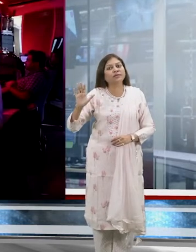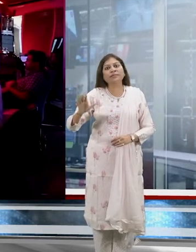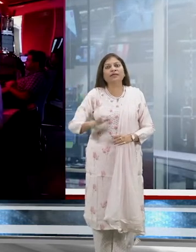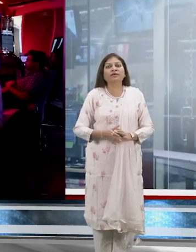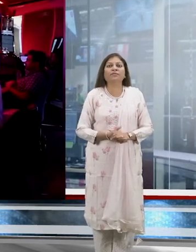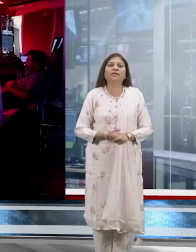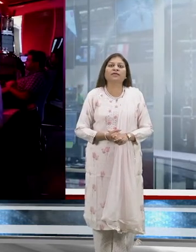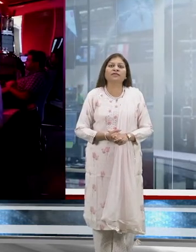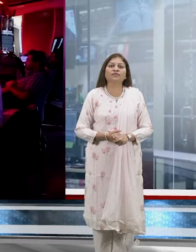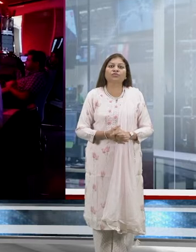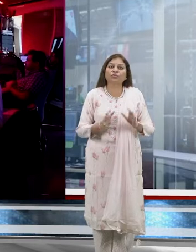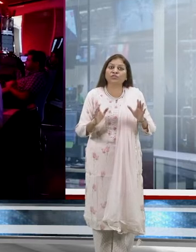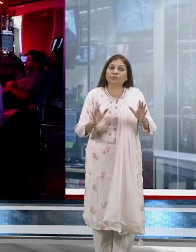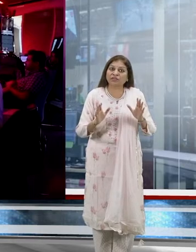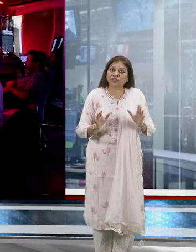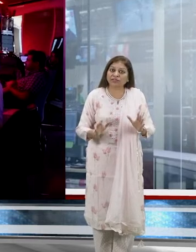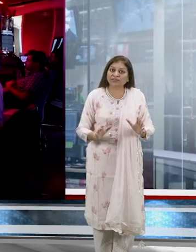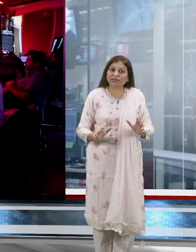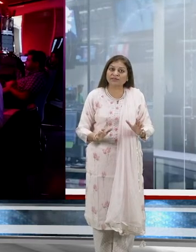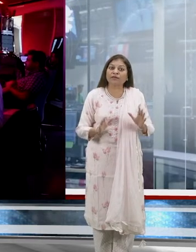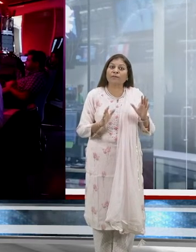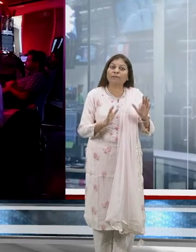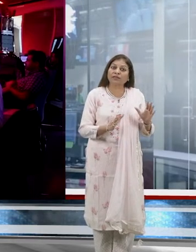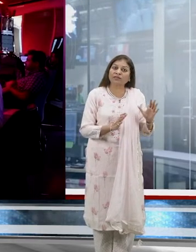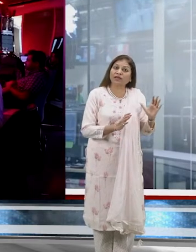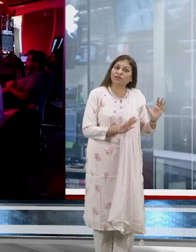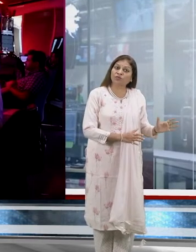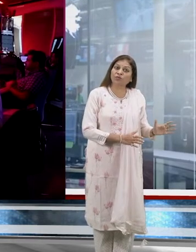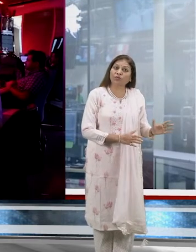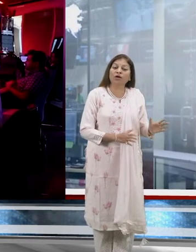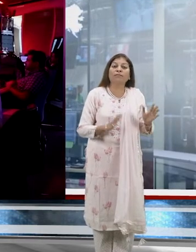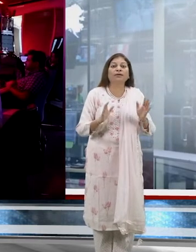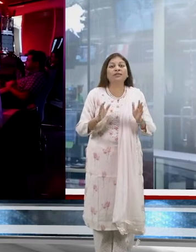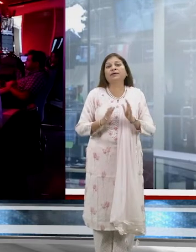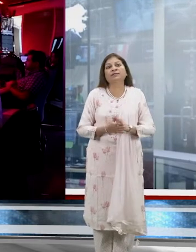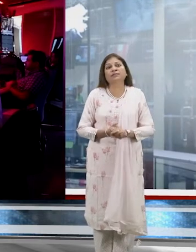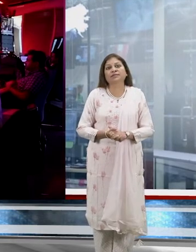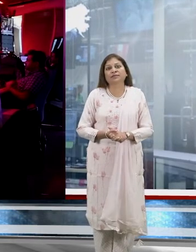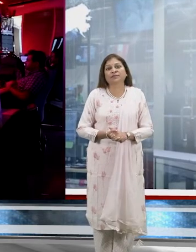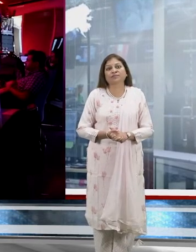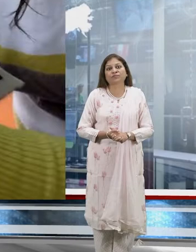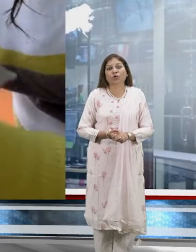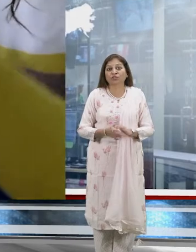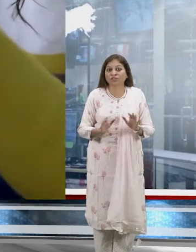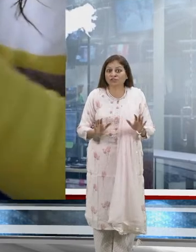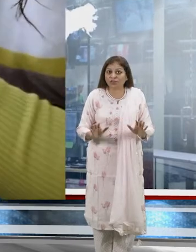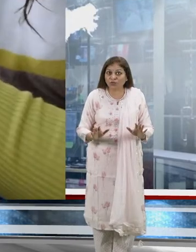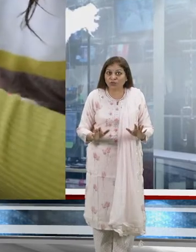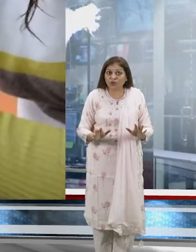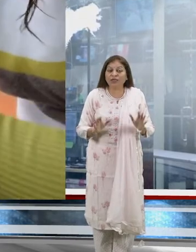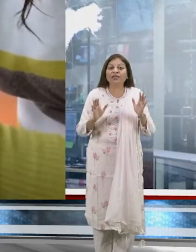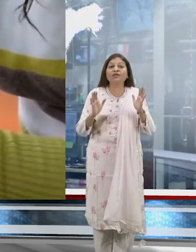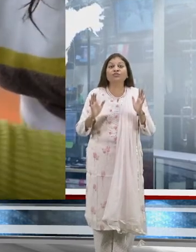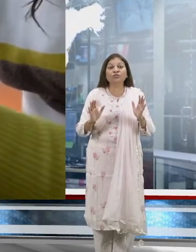ऐसे कई मीडिया कर्मी हैं जो इस पेशे के साथ मिले दायित्वों को भली भांति निभाते हैं और जनता